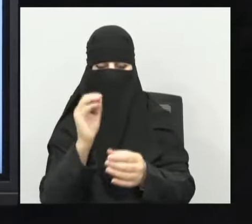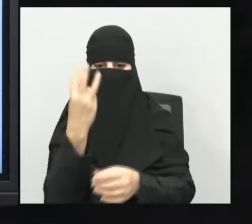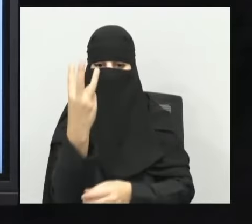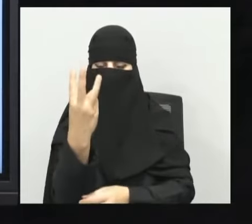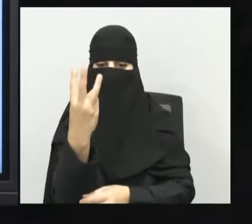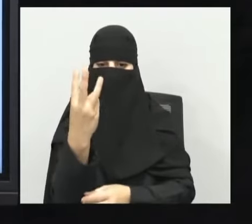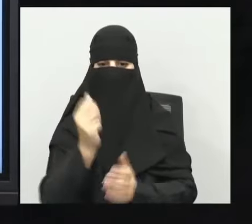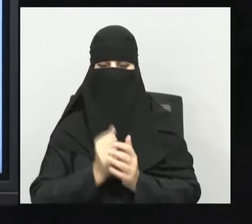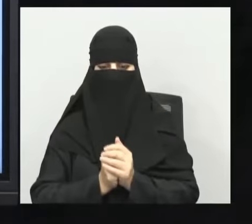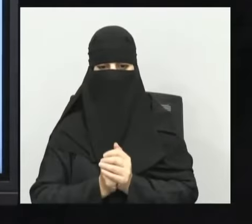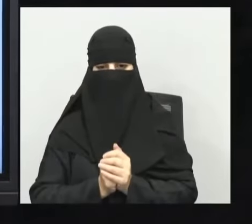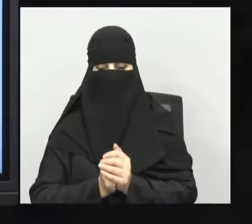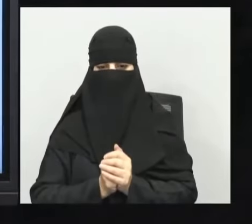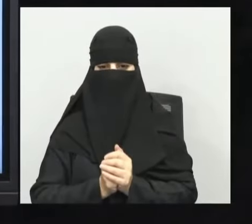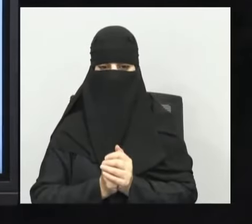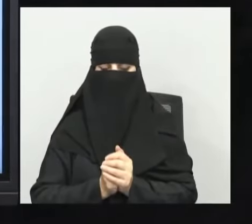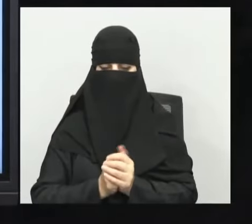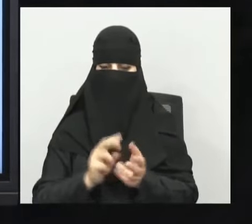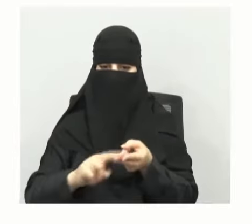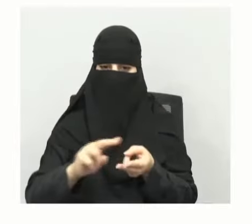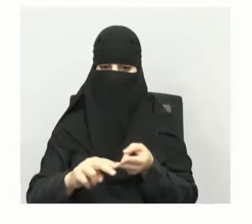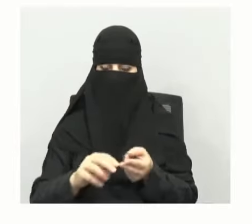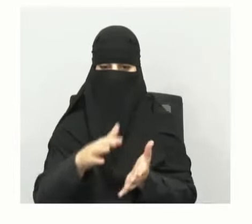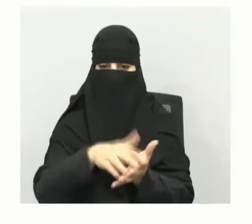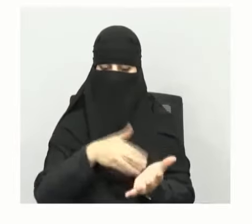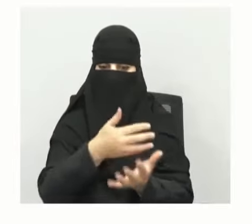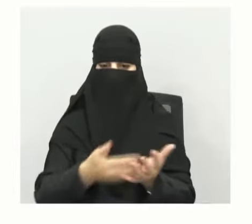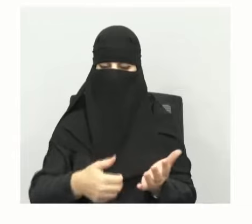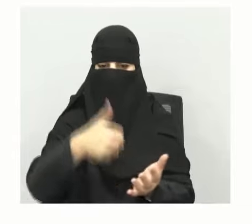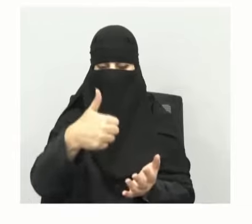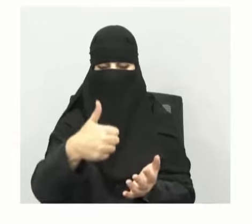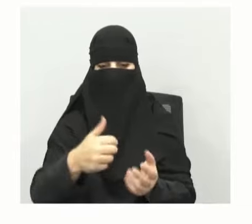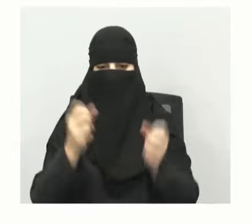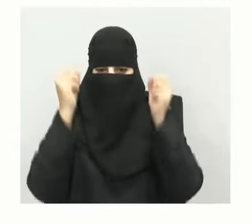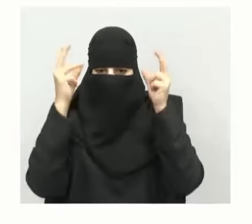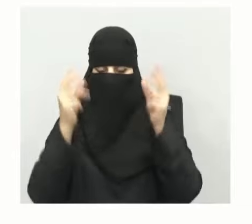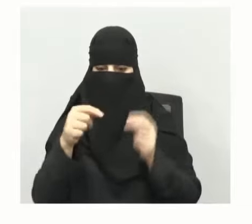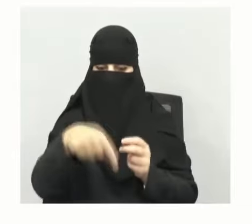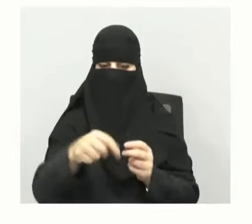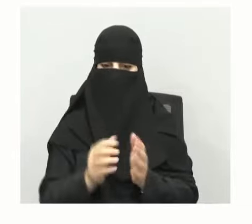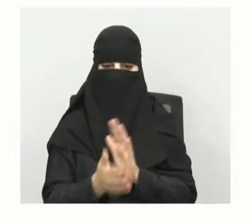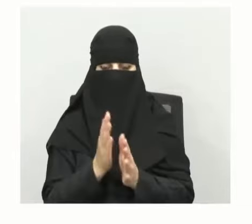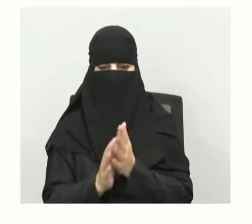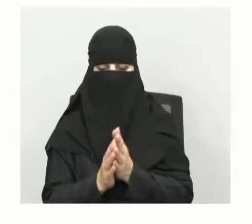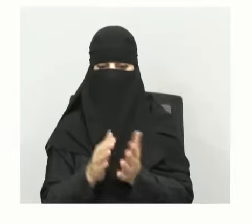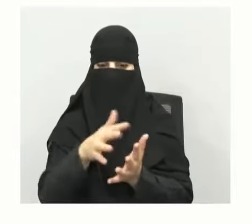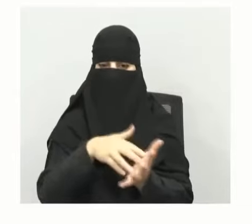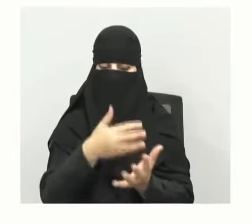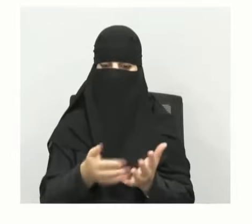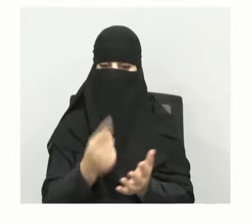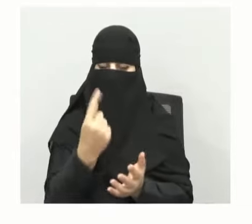سهله ولا صعبه بارك الله فيكم حلينا الجدول الاول يا مبدعين اذا الان انتهينا من الجدول الاول